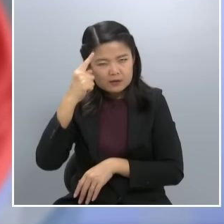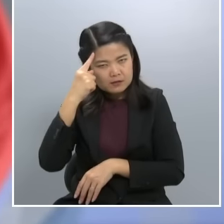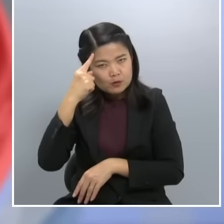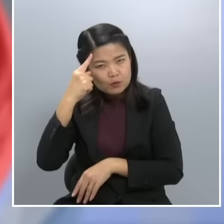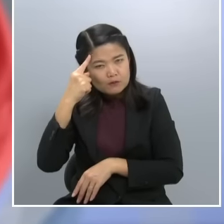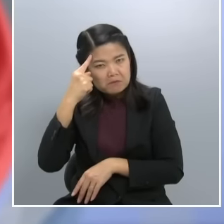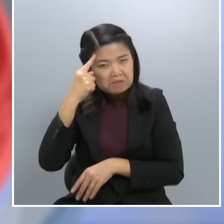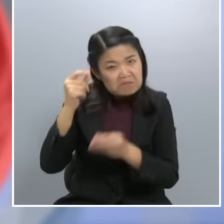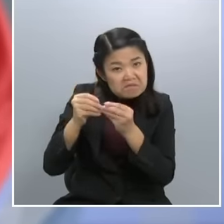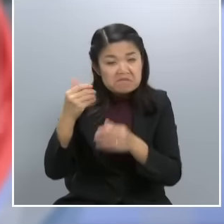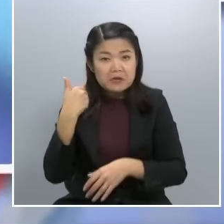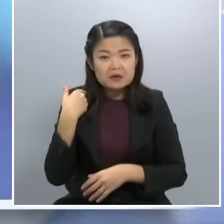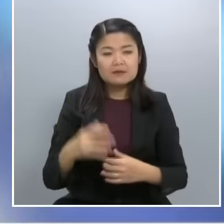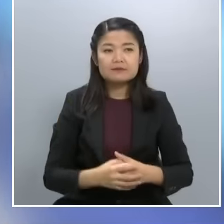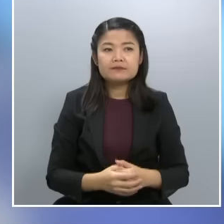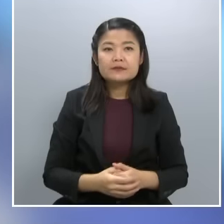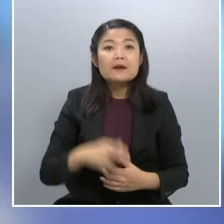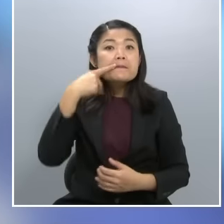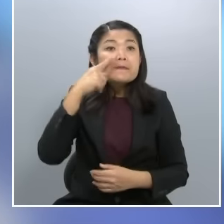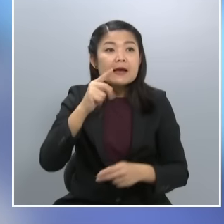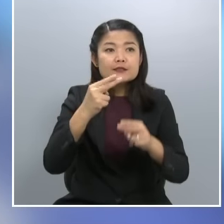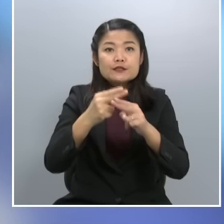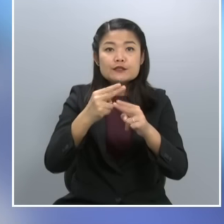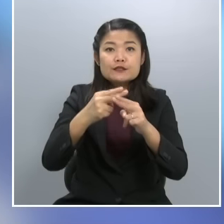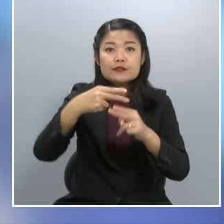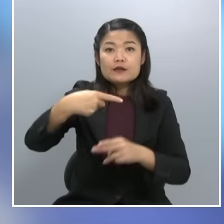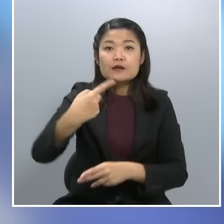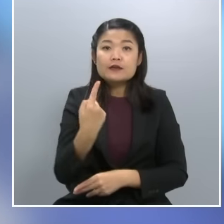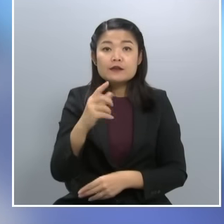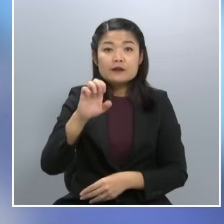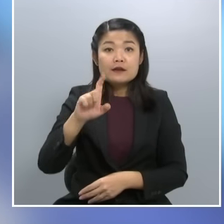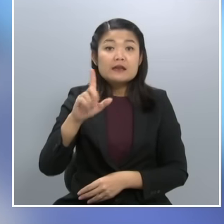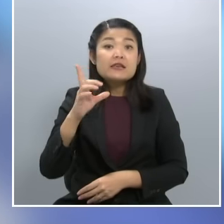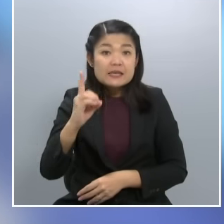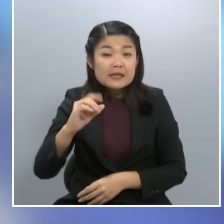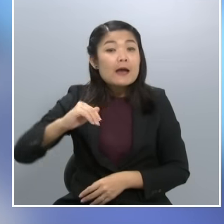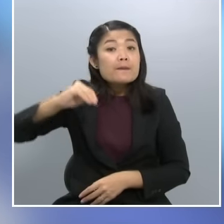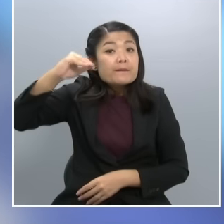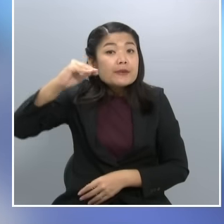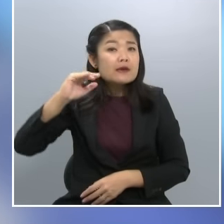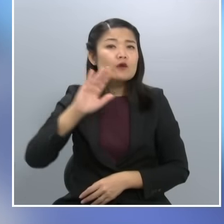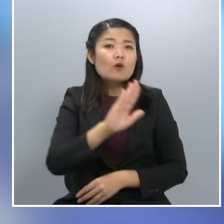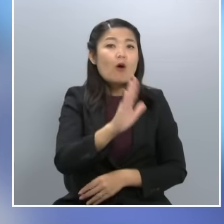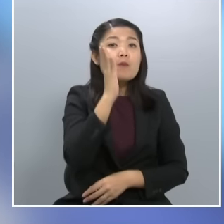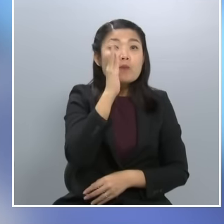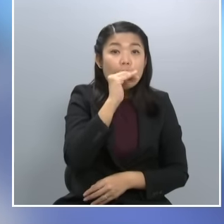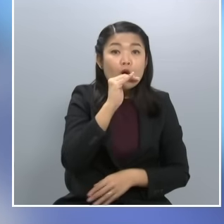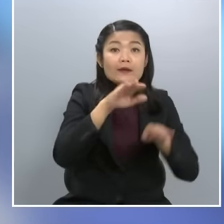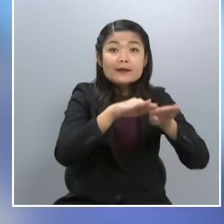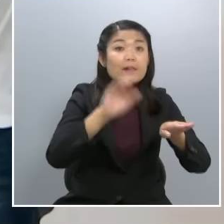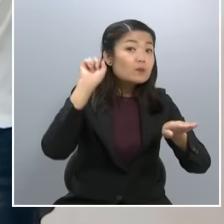มั้ยป้าของเด็กเนี่ยนะครับชื่อว่าป้าหีดค่ะถูกมั้ยฮะซึ่งเป็นพี่สาวของพ่อเด็กเนี่ยแหละครับ